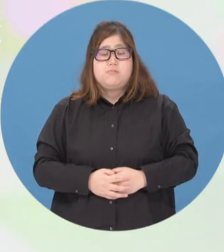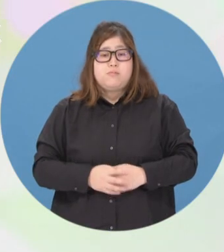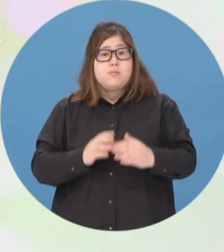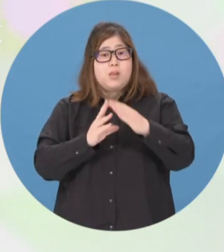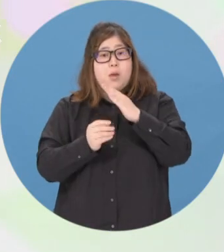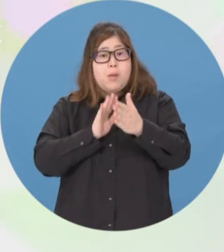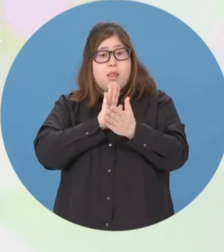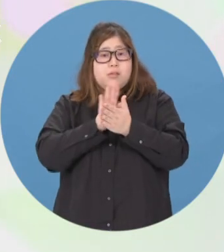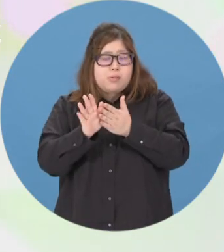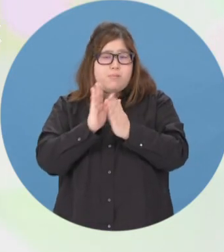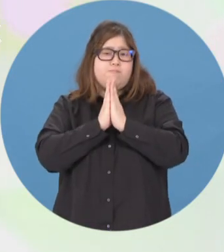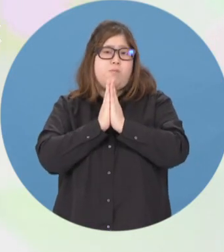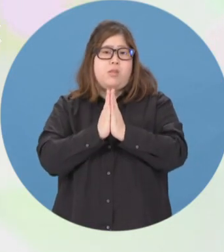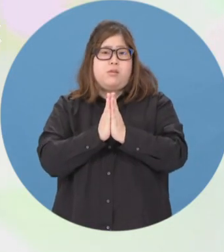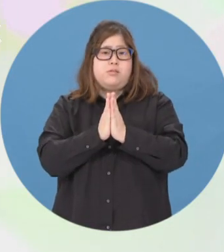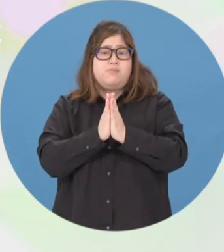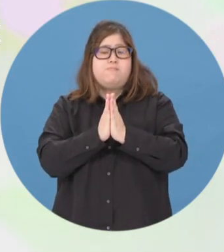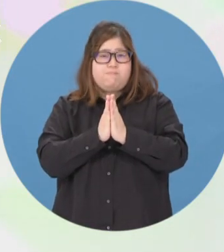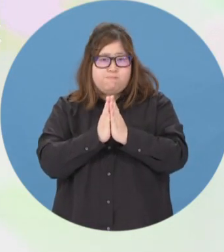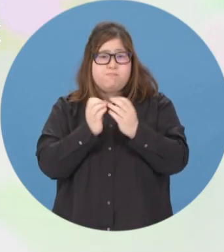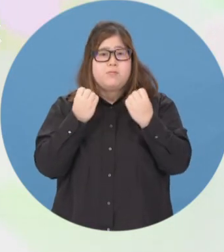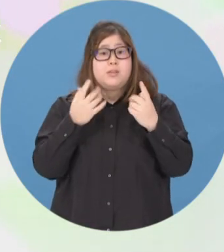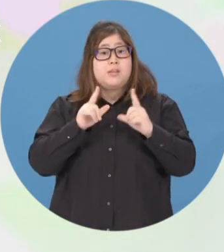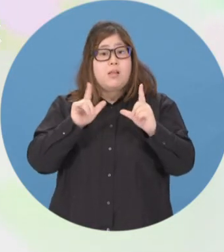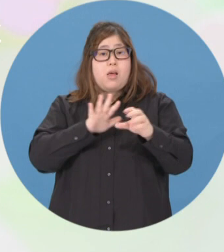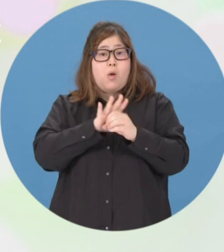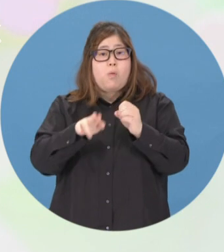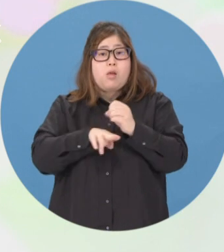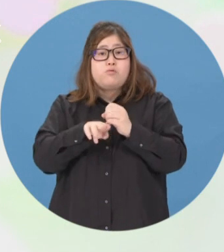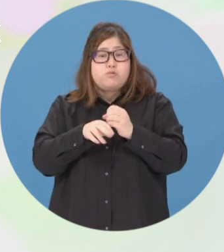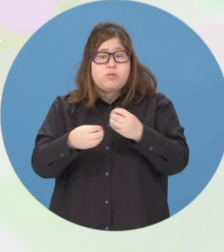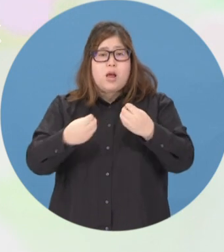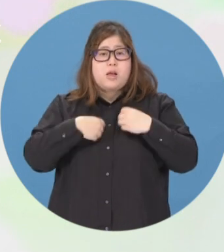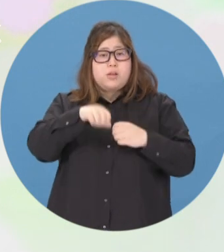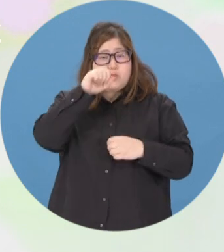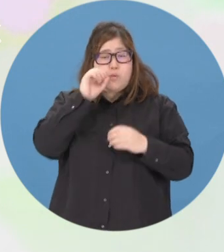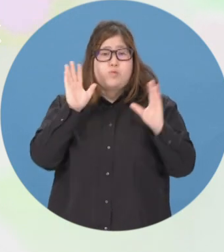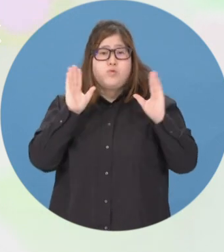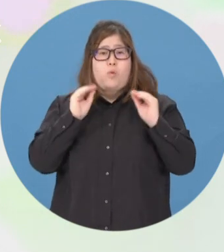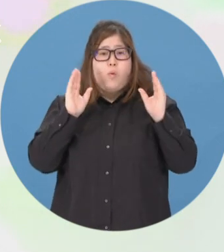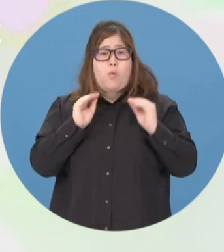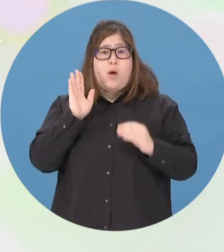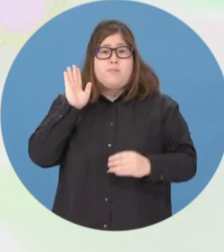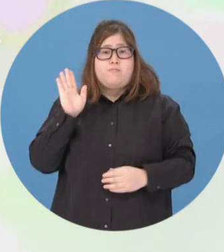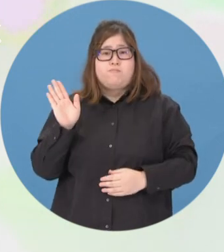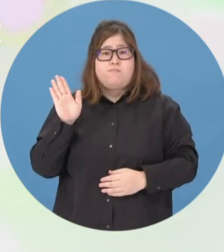県からのお願いです。新型コロナウイルス感染症の情報は県のホ